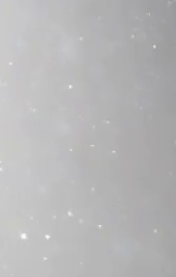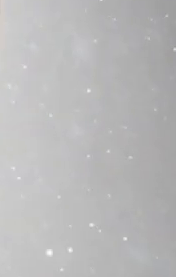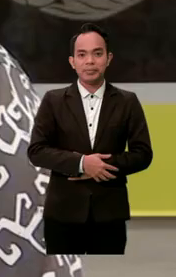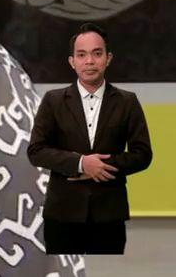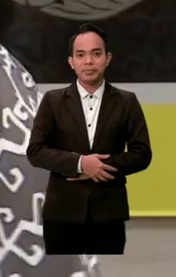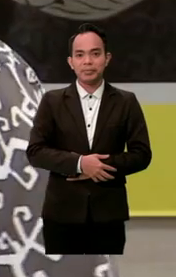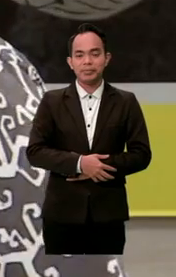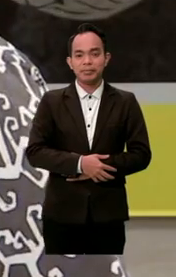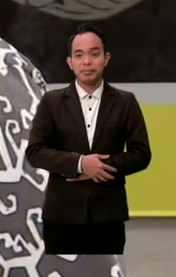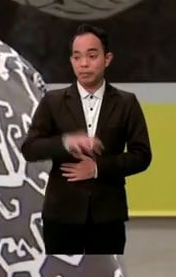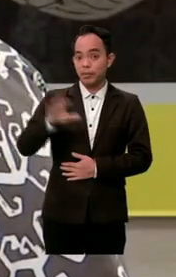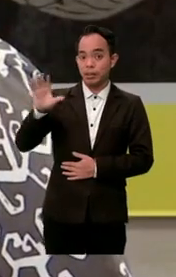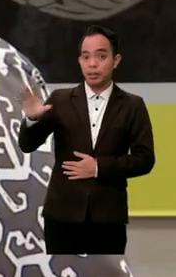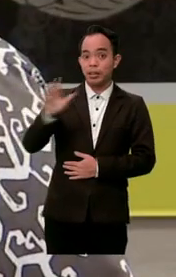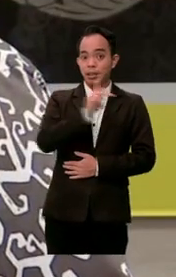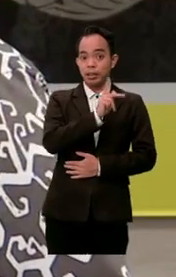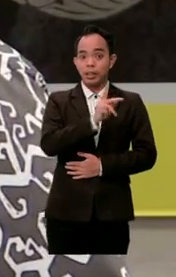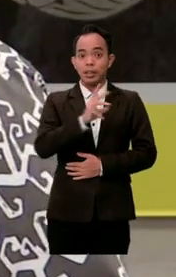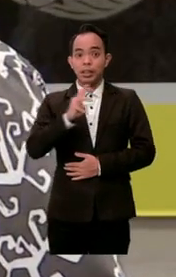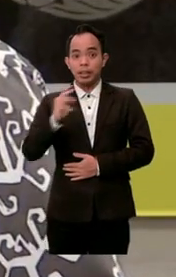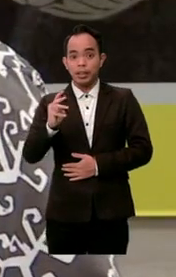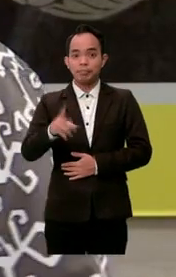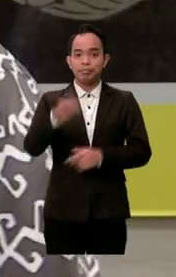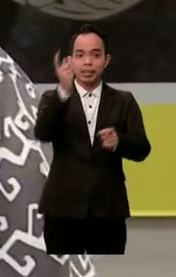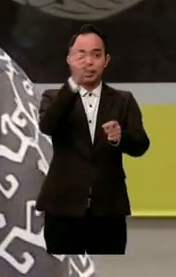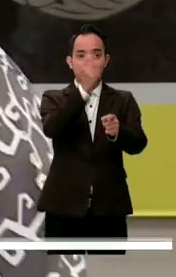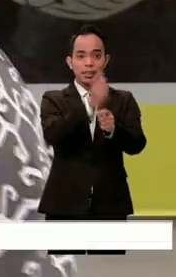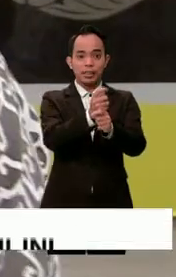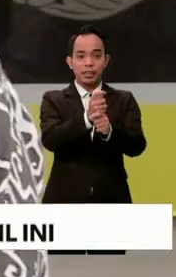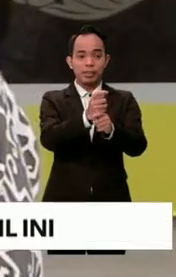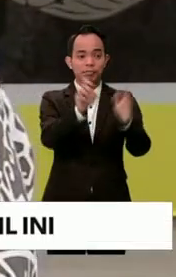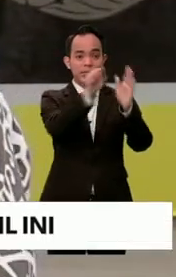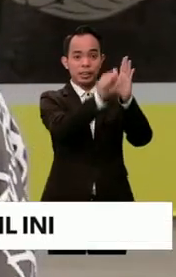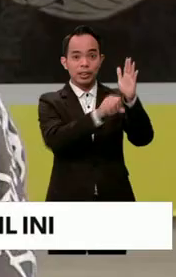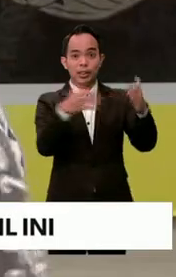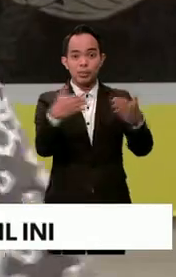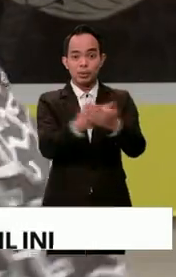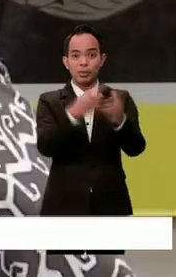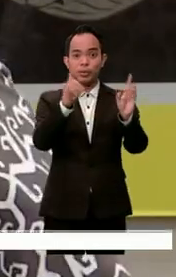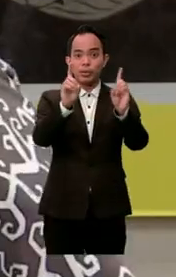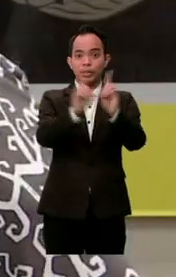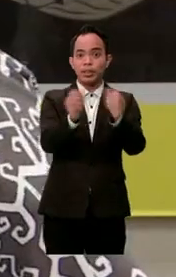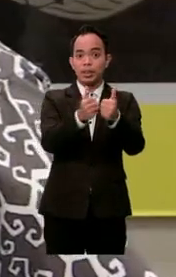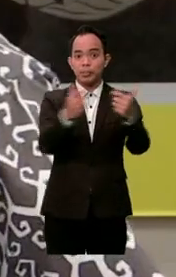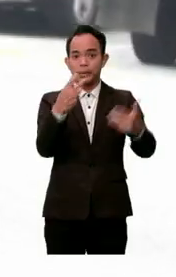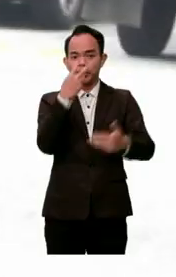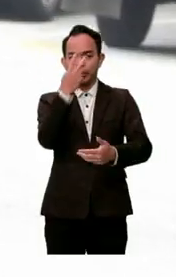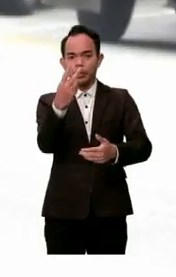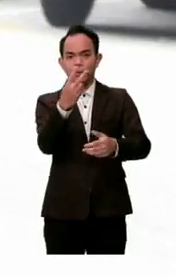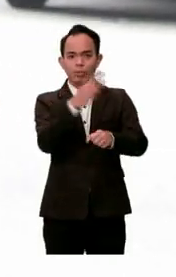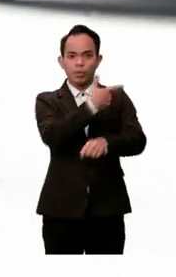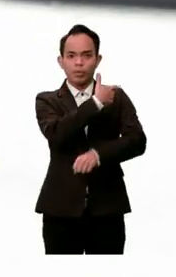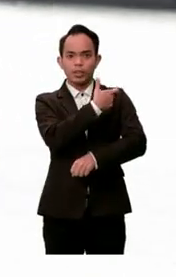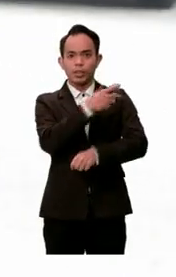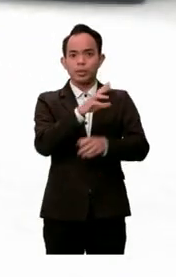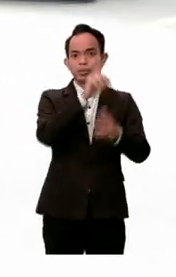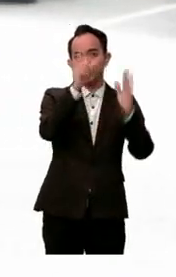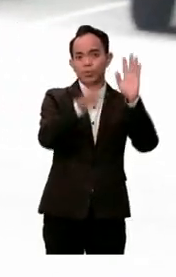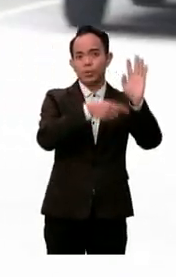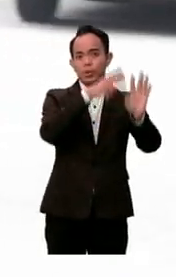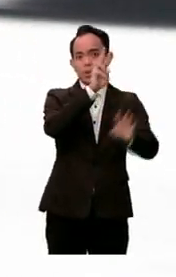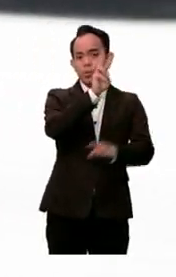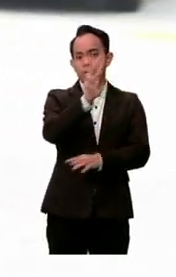Hai sementara itu Kementerian Kesehatan akan menetapkan protokol baharu kontak rapat tanpa menilai status vaksinasi berkuasa